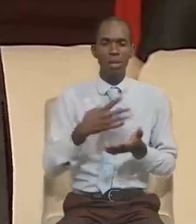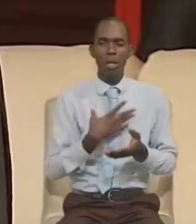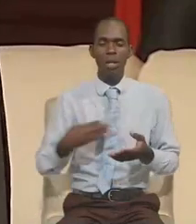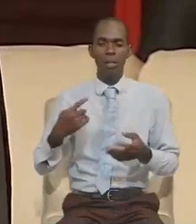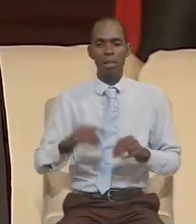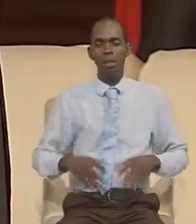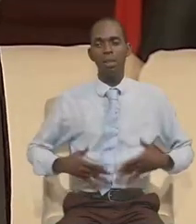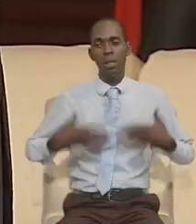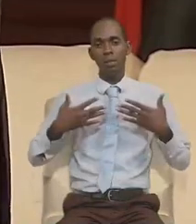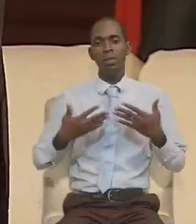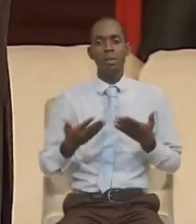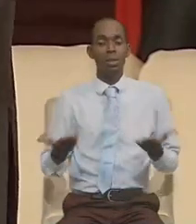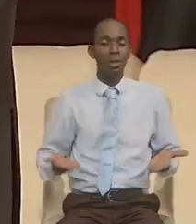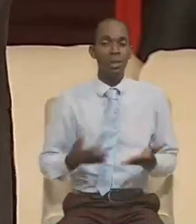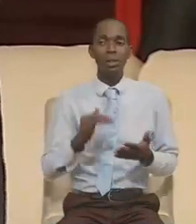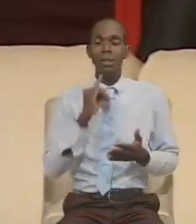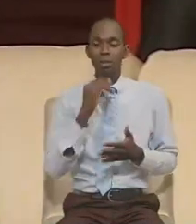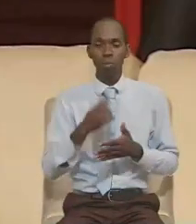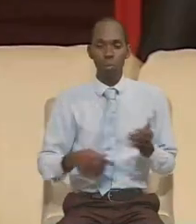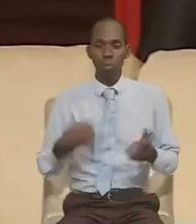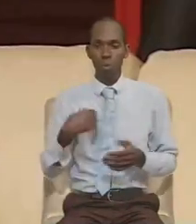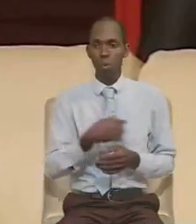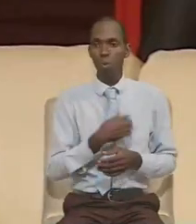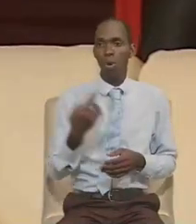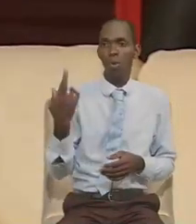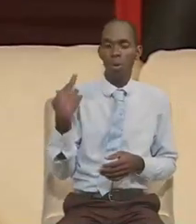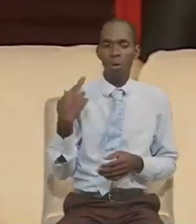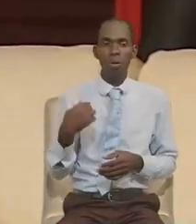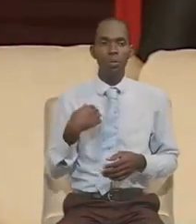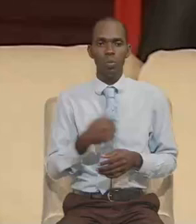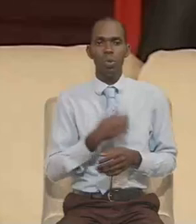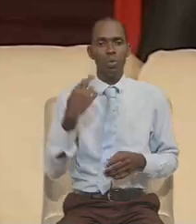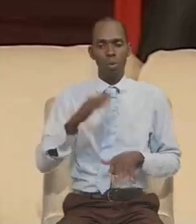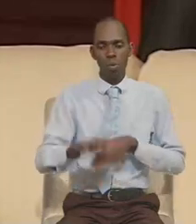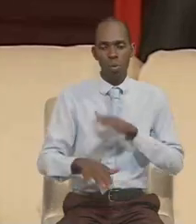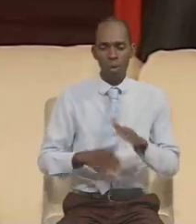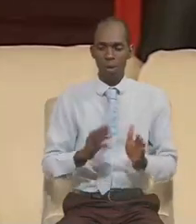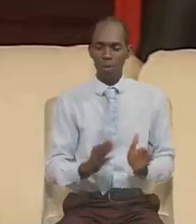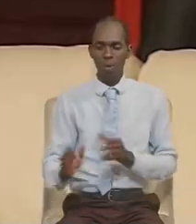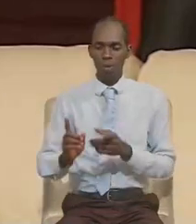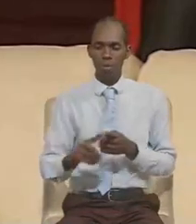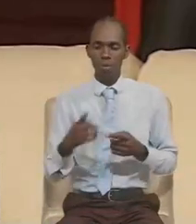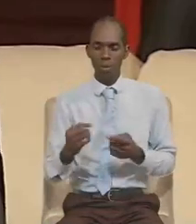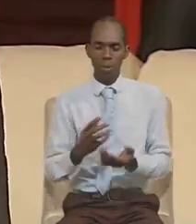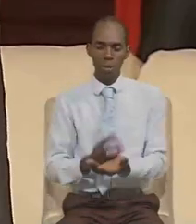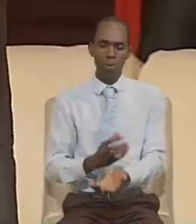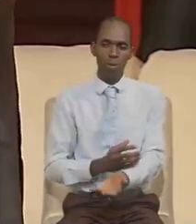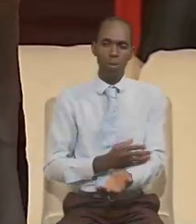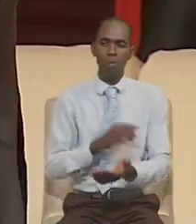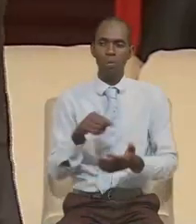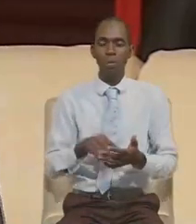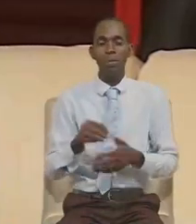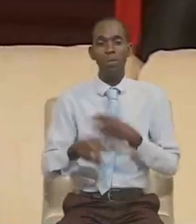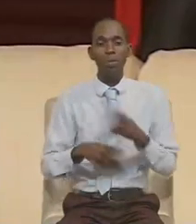nous étions. Nous marchions selon le train de ce monde, selon le prince de la puissance de